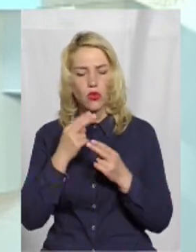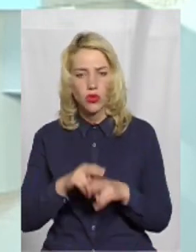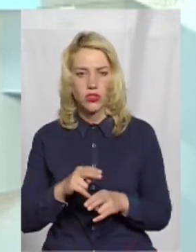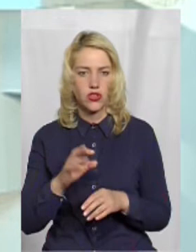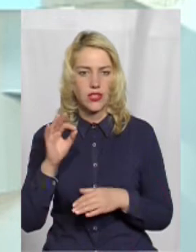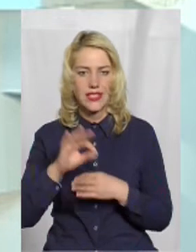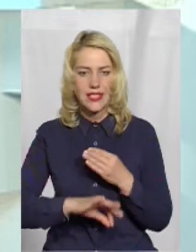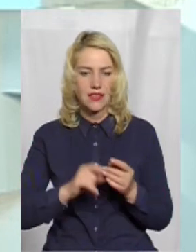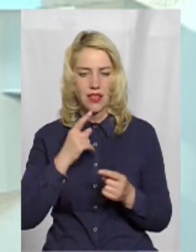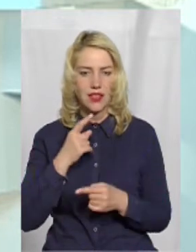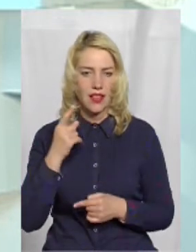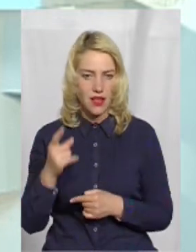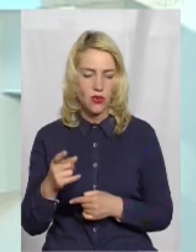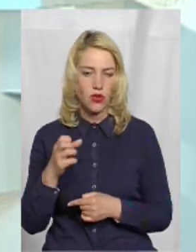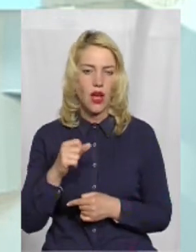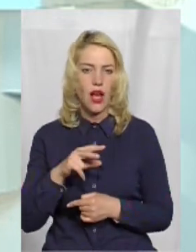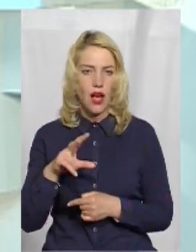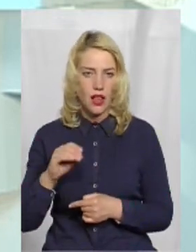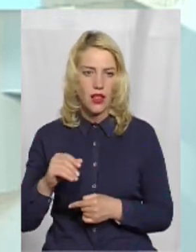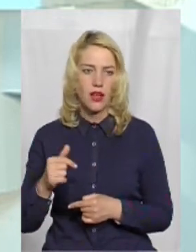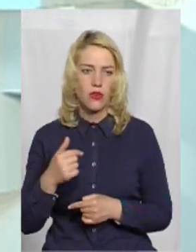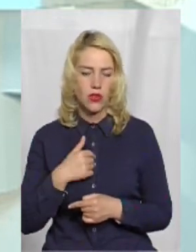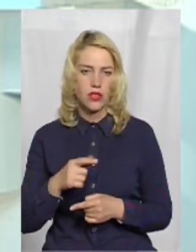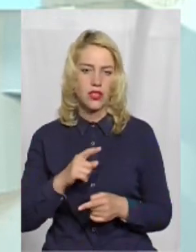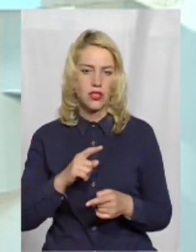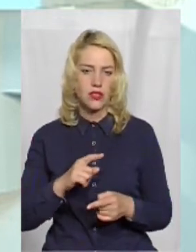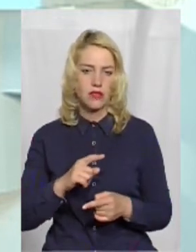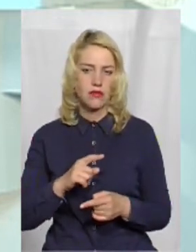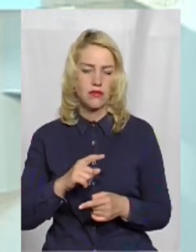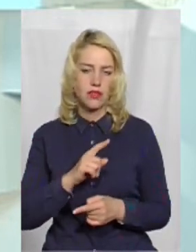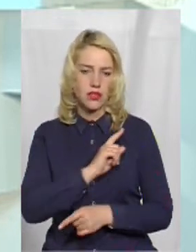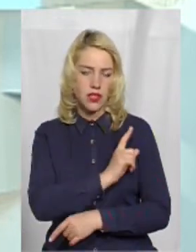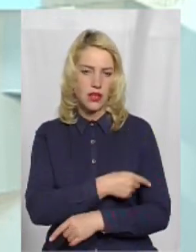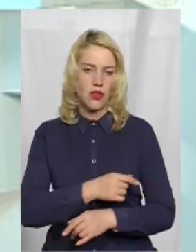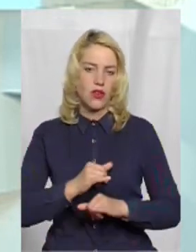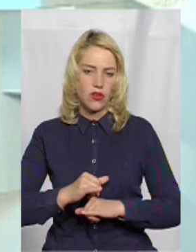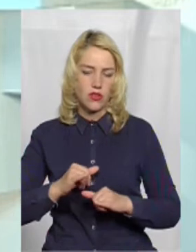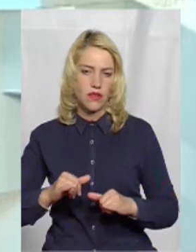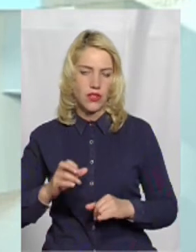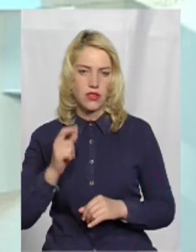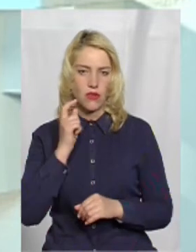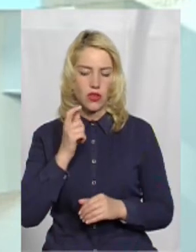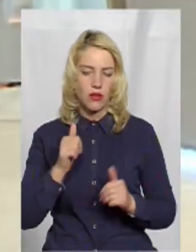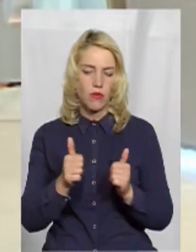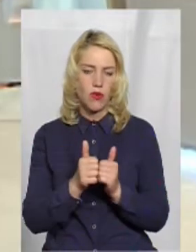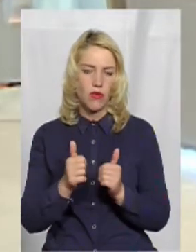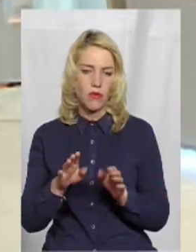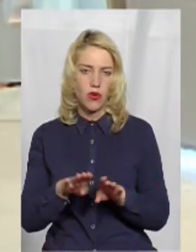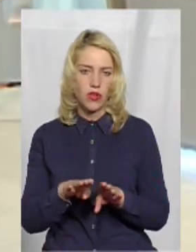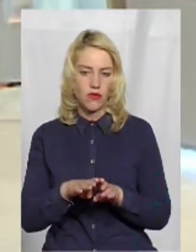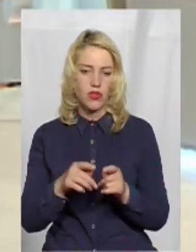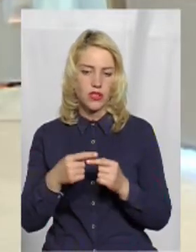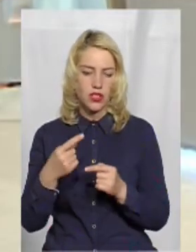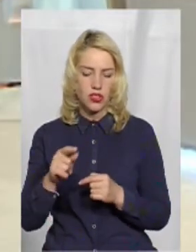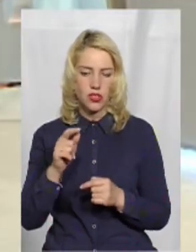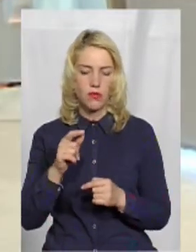західною, далекою, але вона розвивається в Україні. І певно, що порівнюючи з іншими країнами, то